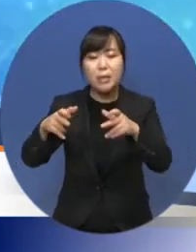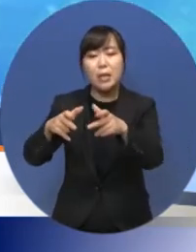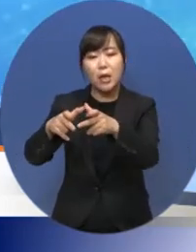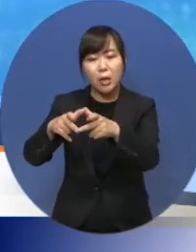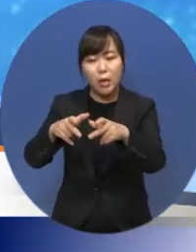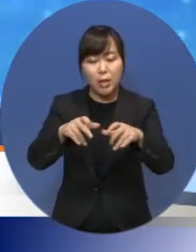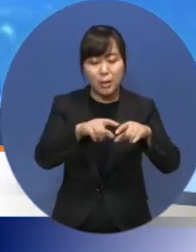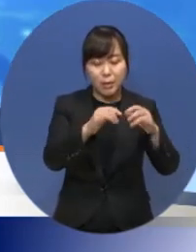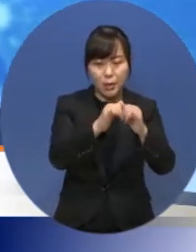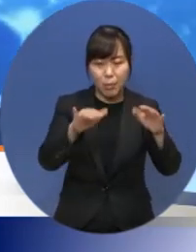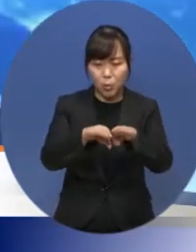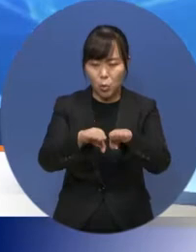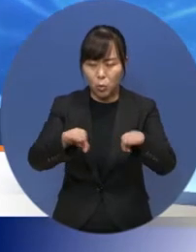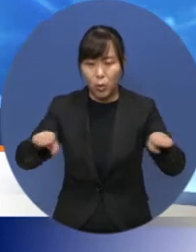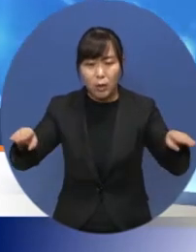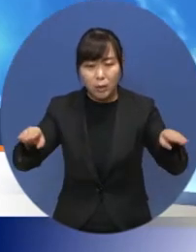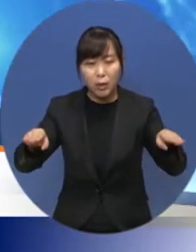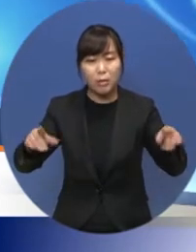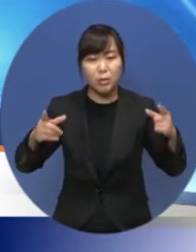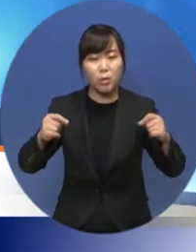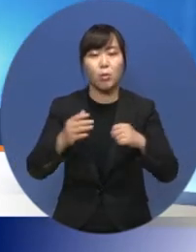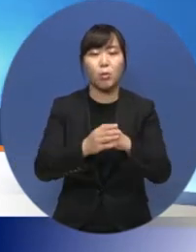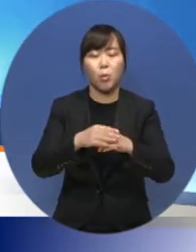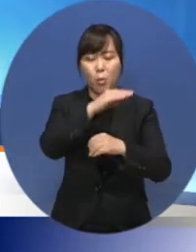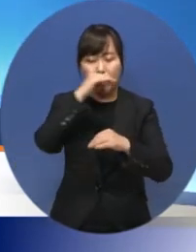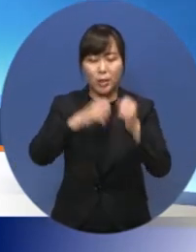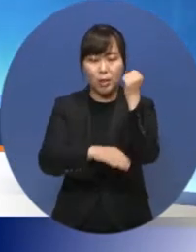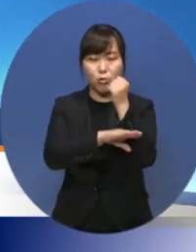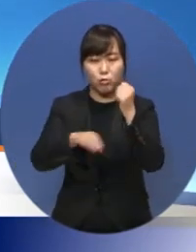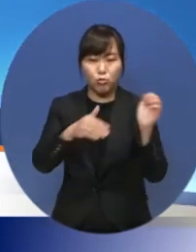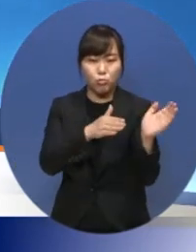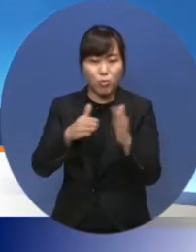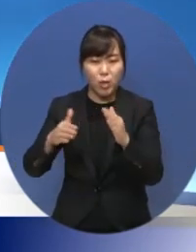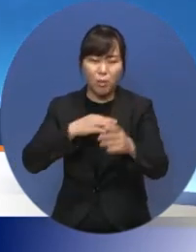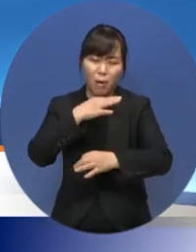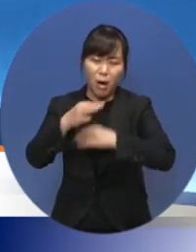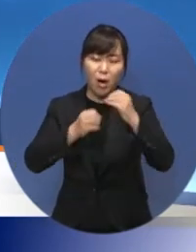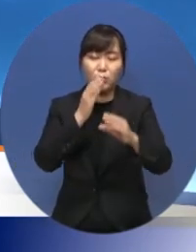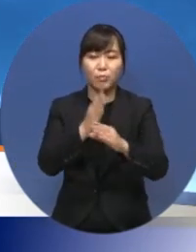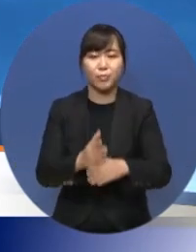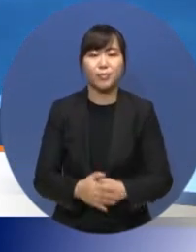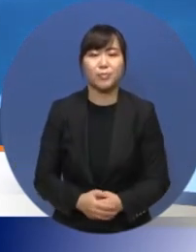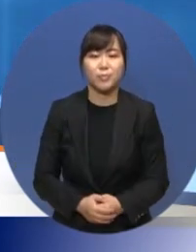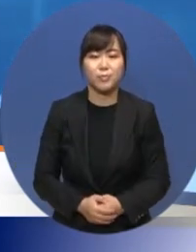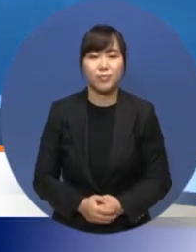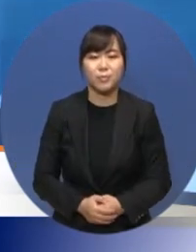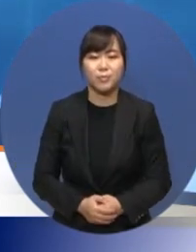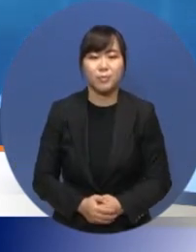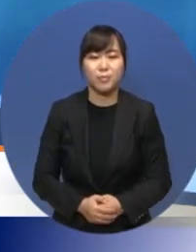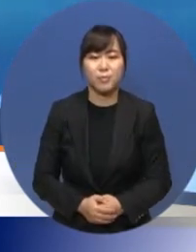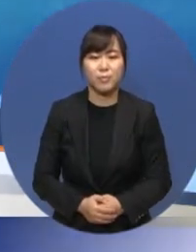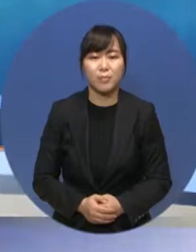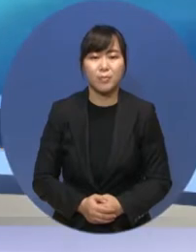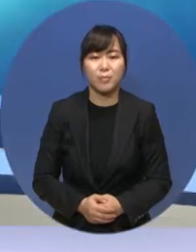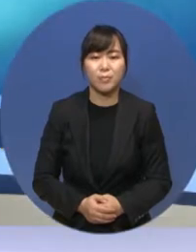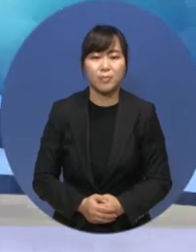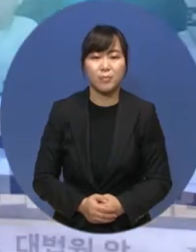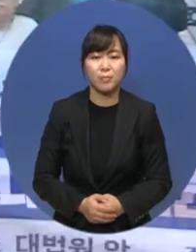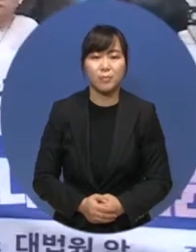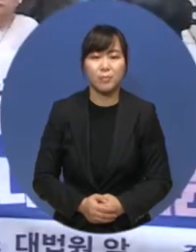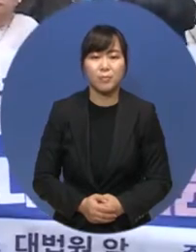장애인과 비장애인은 동등하다며 공정한 기준 마련에 대한 목소리를 높였습니다. 박성용 기자입니다.